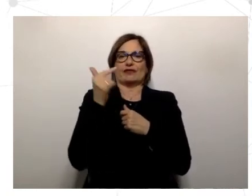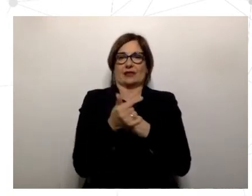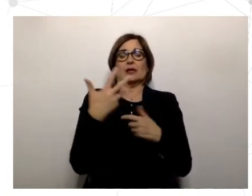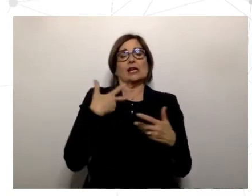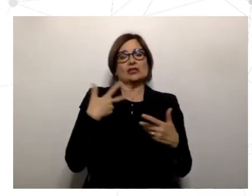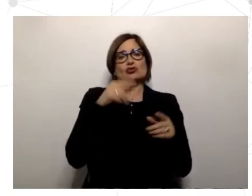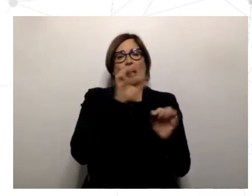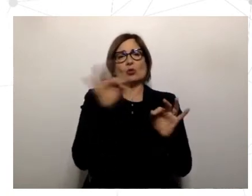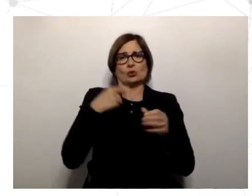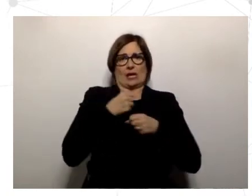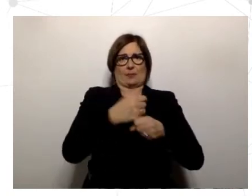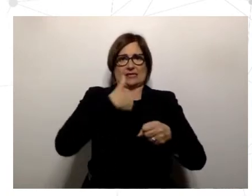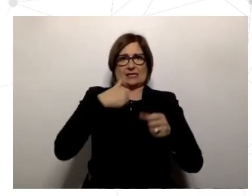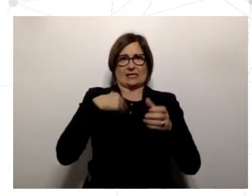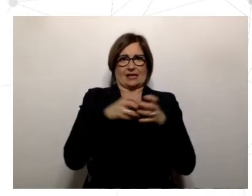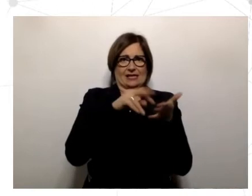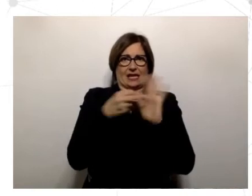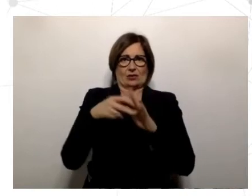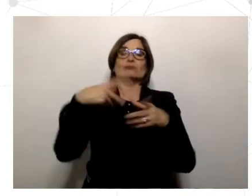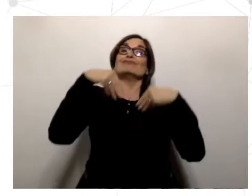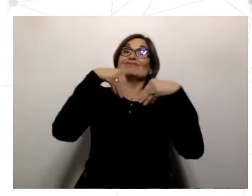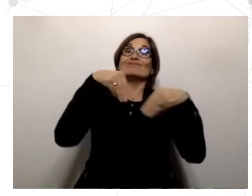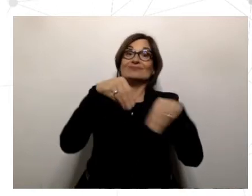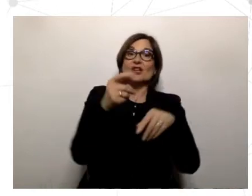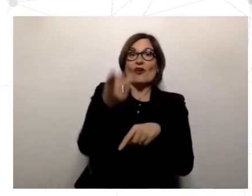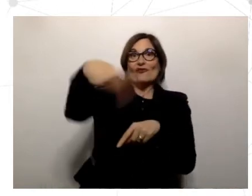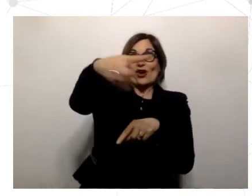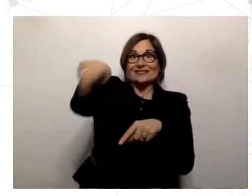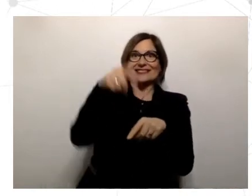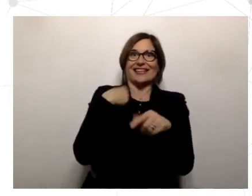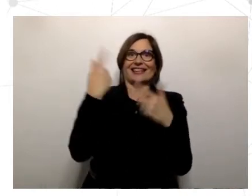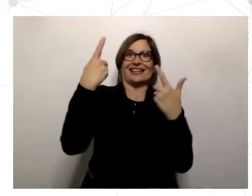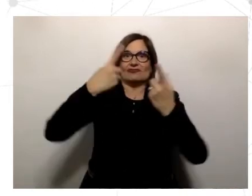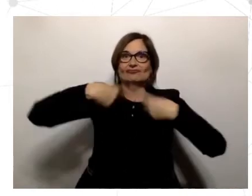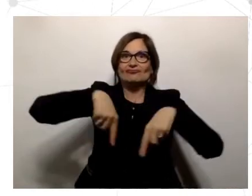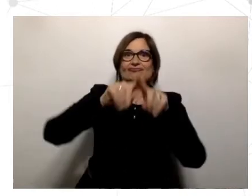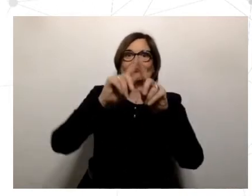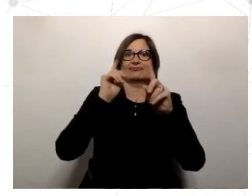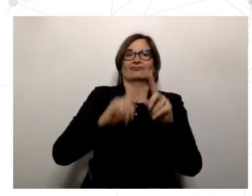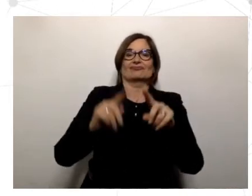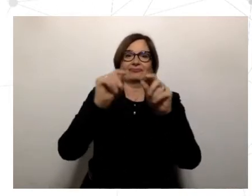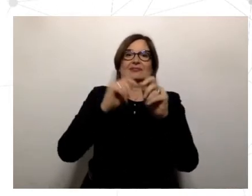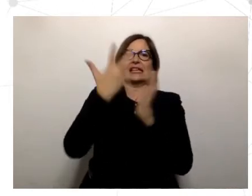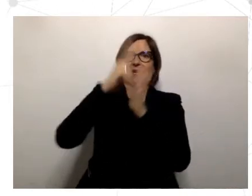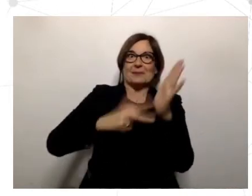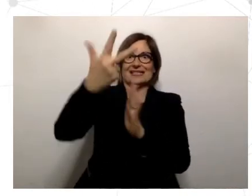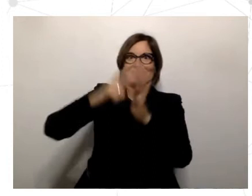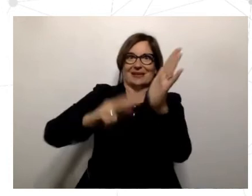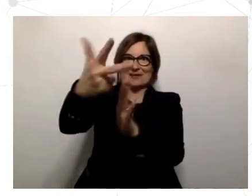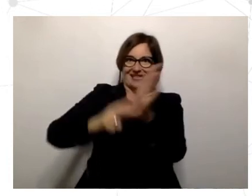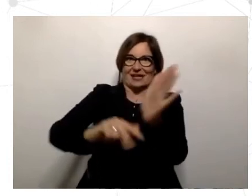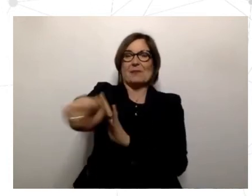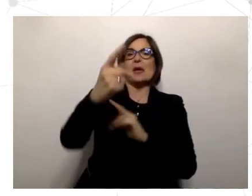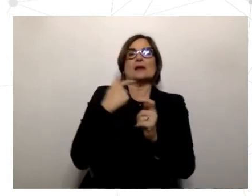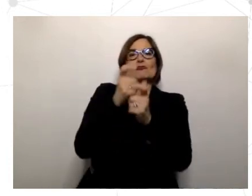appunto di tecnologie, che partecipano ai vostri summit in modalità trimestrale e interagiscono sempre